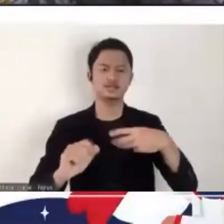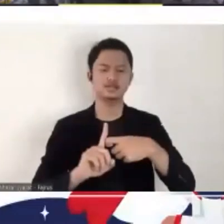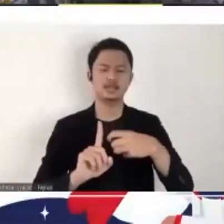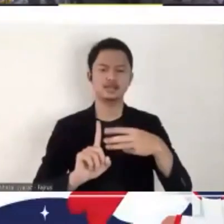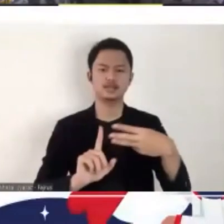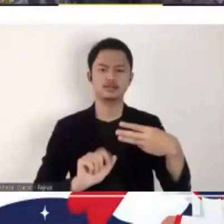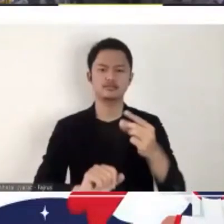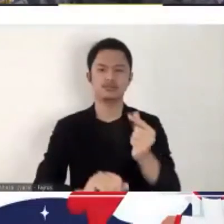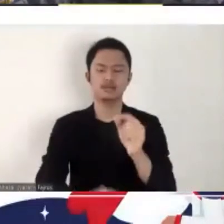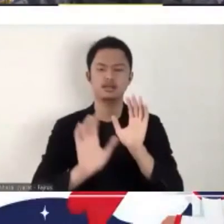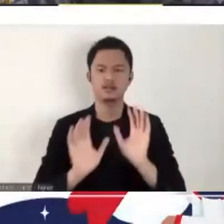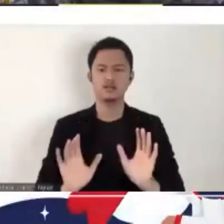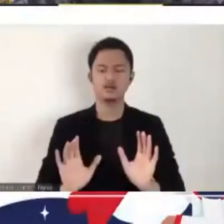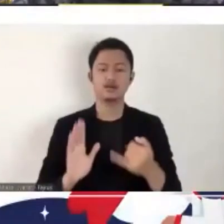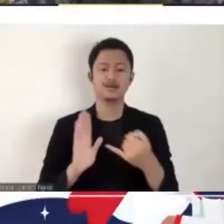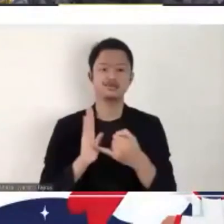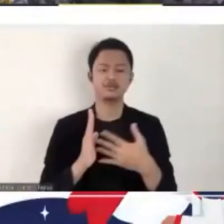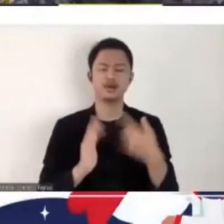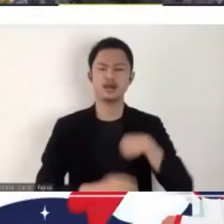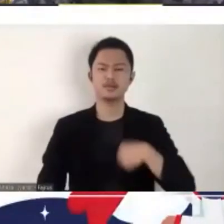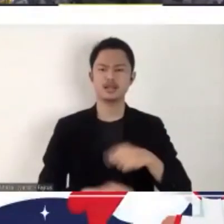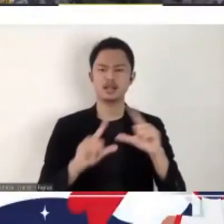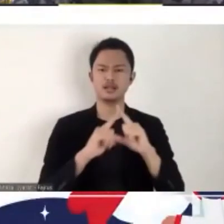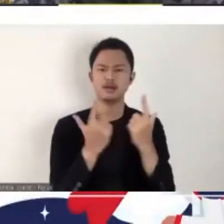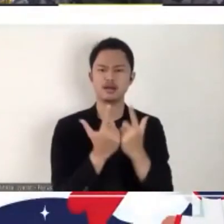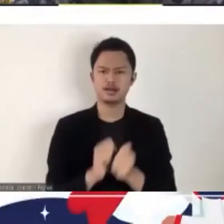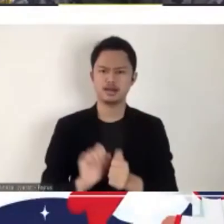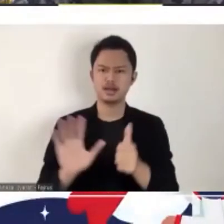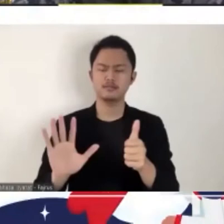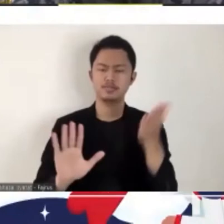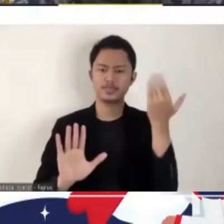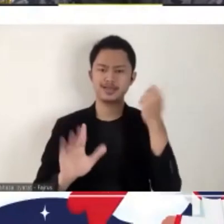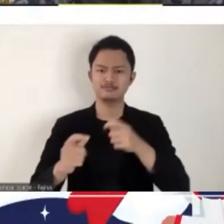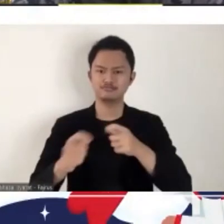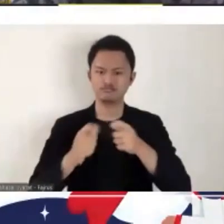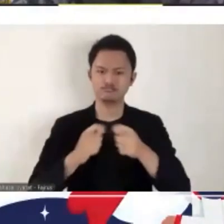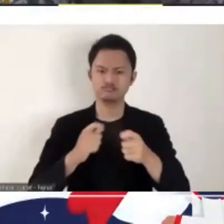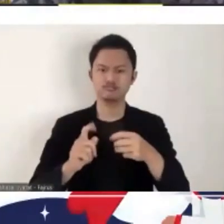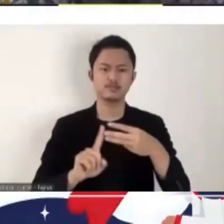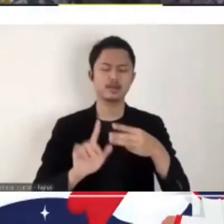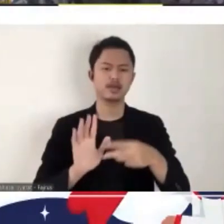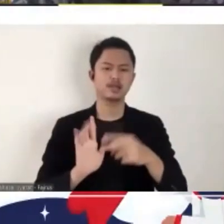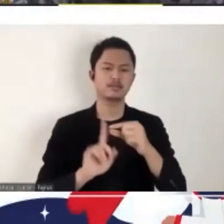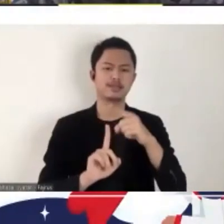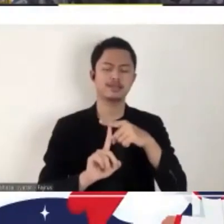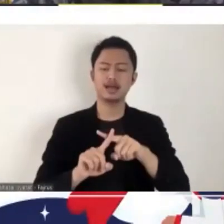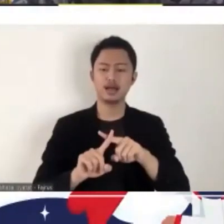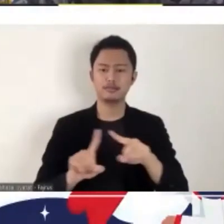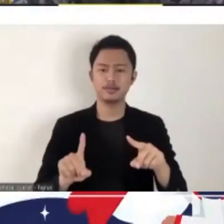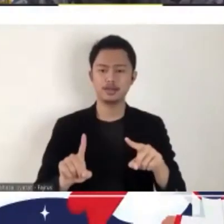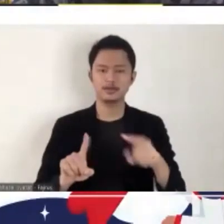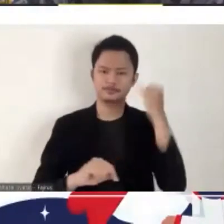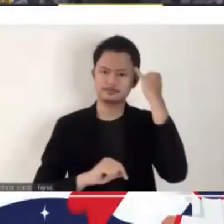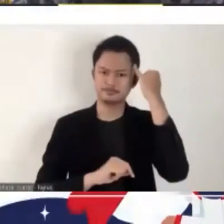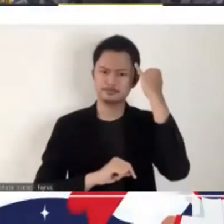terdiri dari enam Kementerian lembaga yang tadi dikoordinasikan oleh Kepala BNPT namun inisiatif untuk